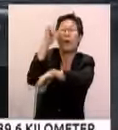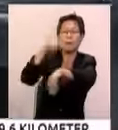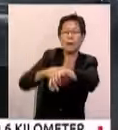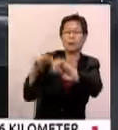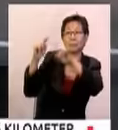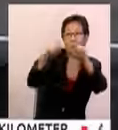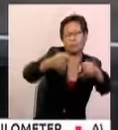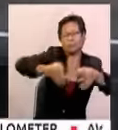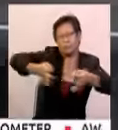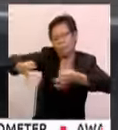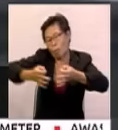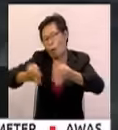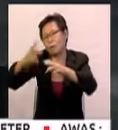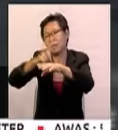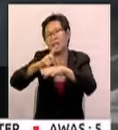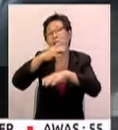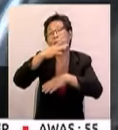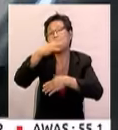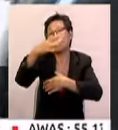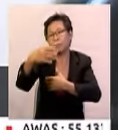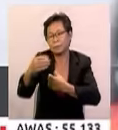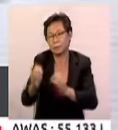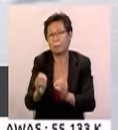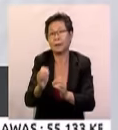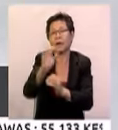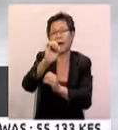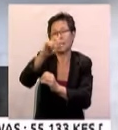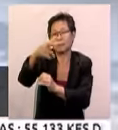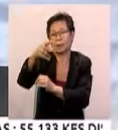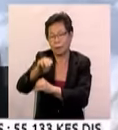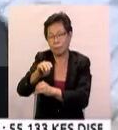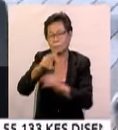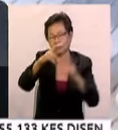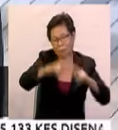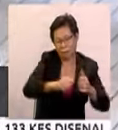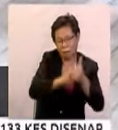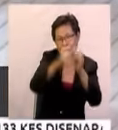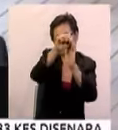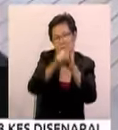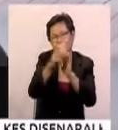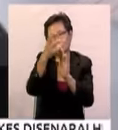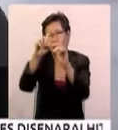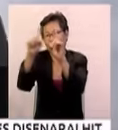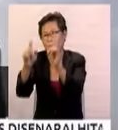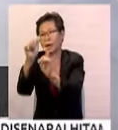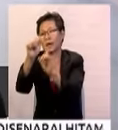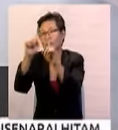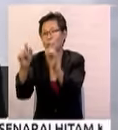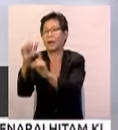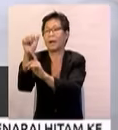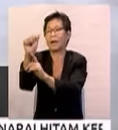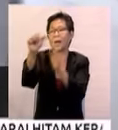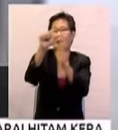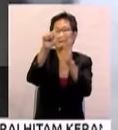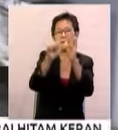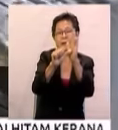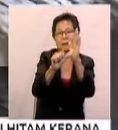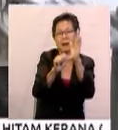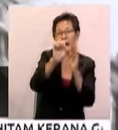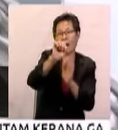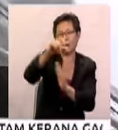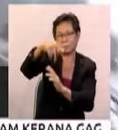hadir memberikan keterangan di Ibu Pejabat SPRM. Kes disiasat mengikut Seksyen 16-A-A Akta